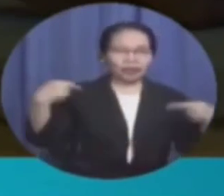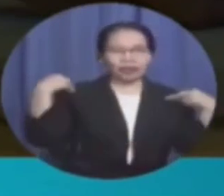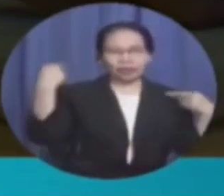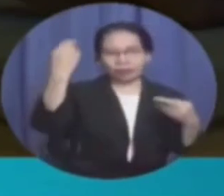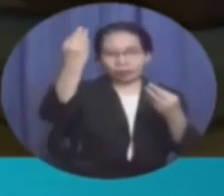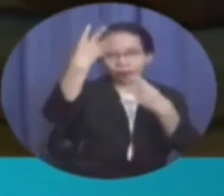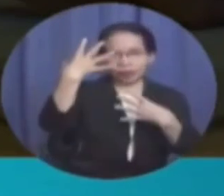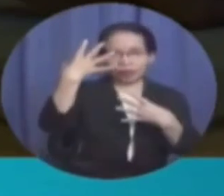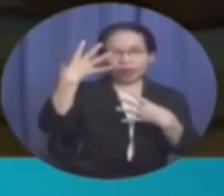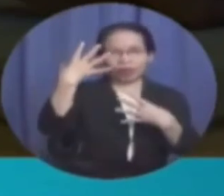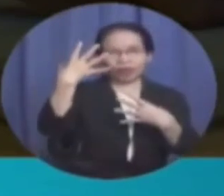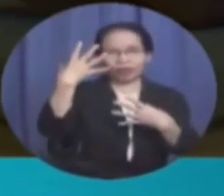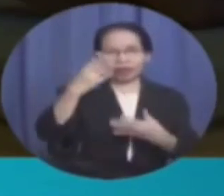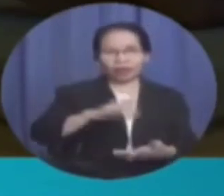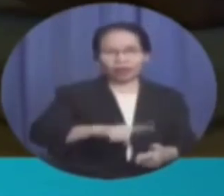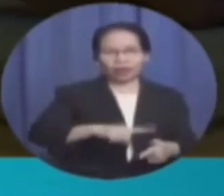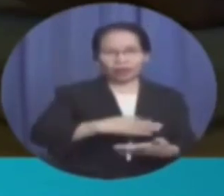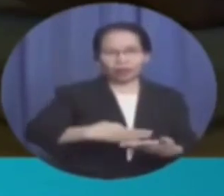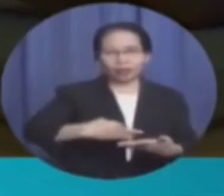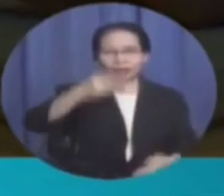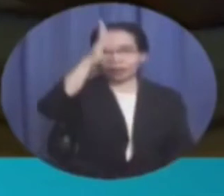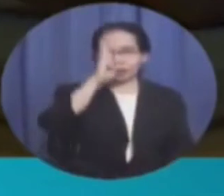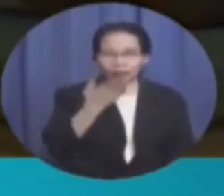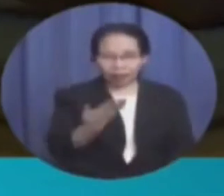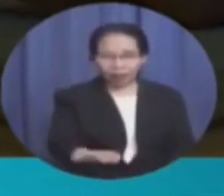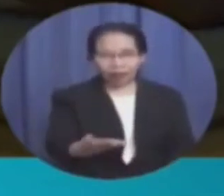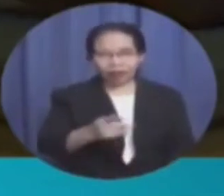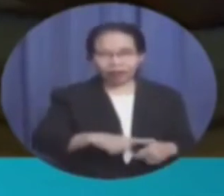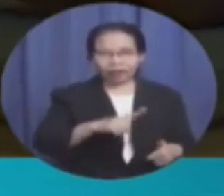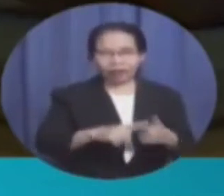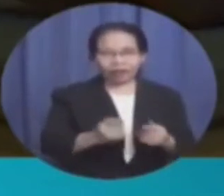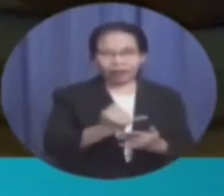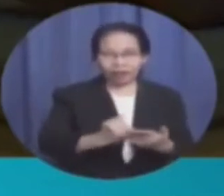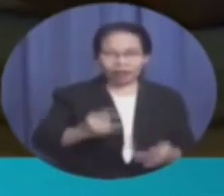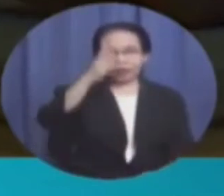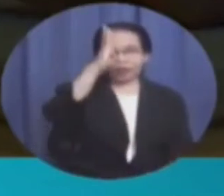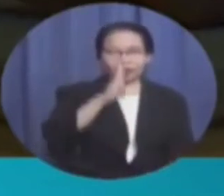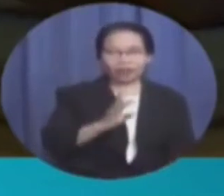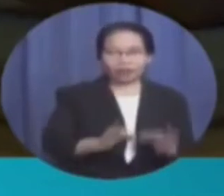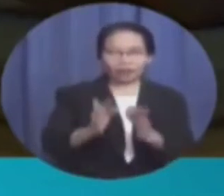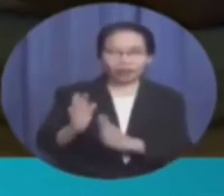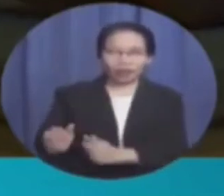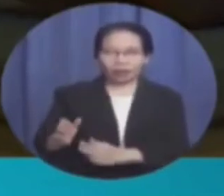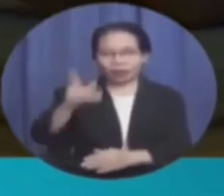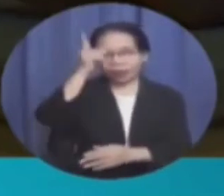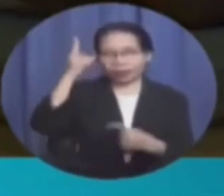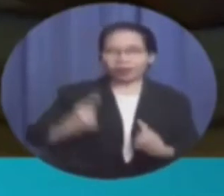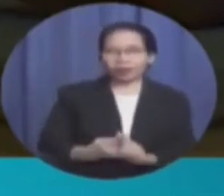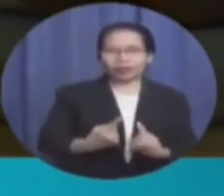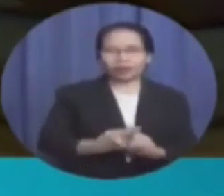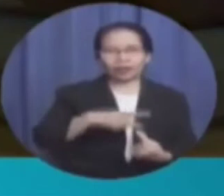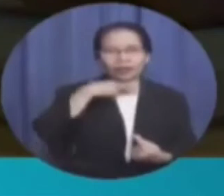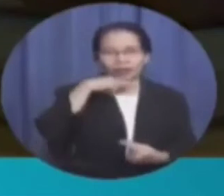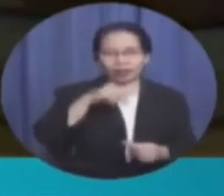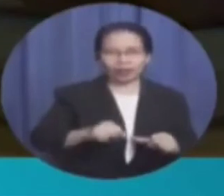ng kaawaan. Patawarin ka ng Diyos at magiging dapat ka. Pag iniiwan mo yung kasalanan mo, hindi